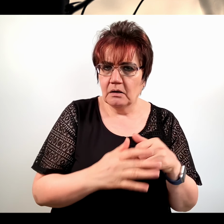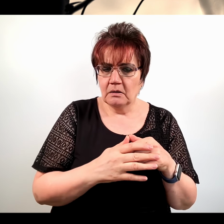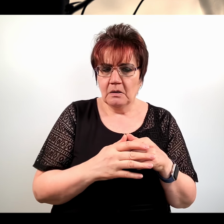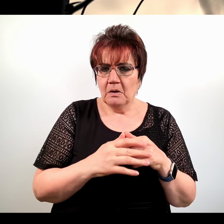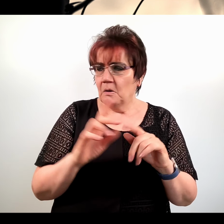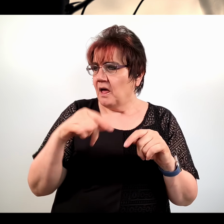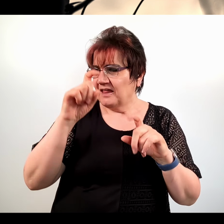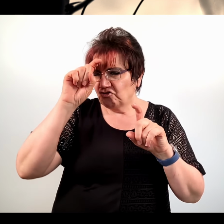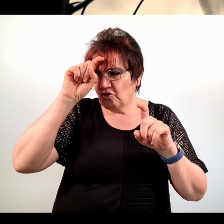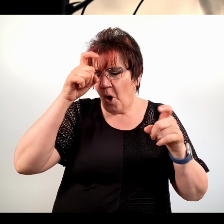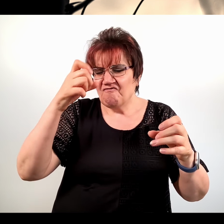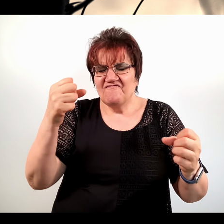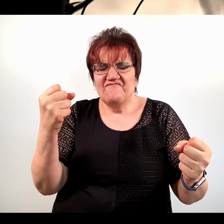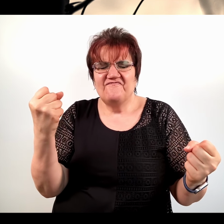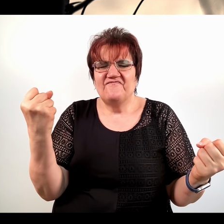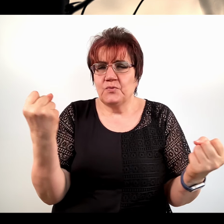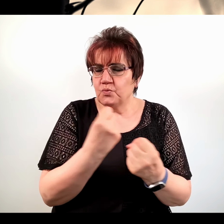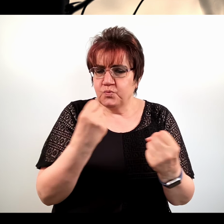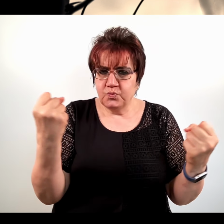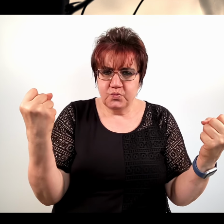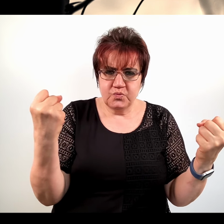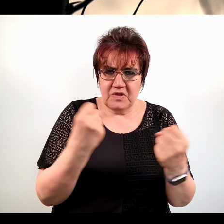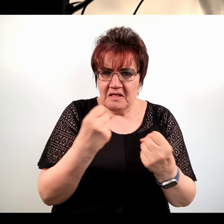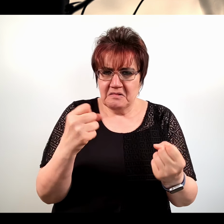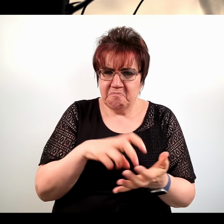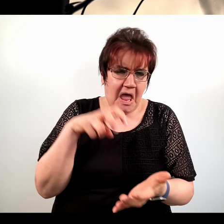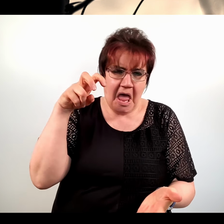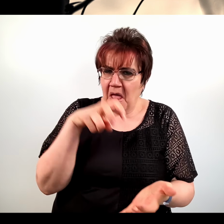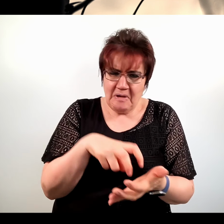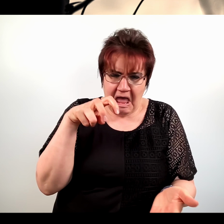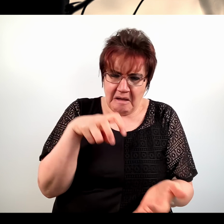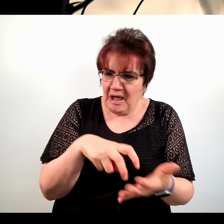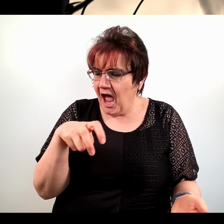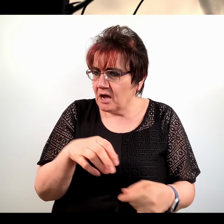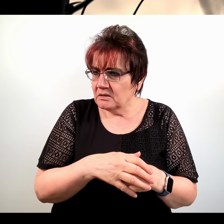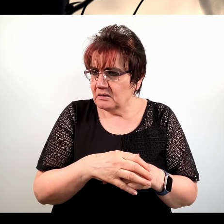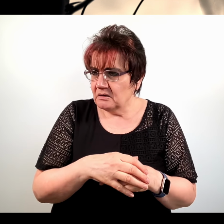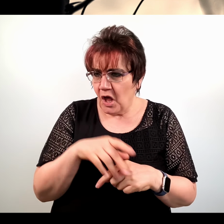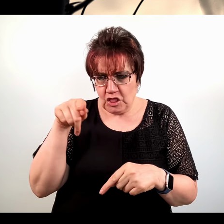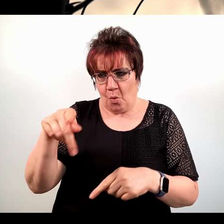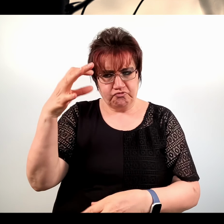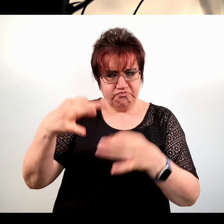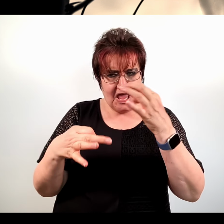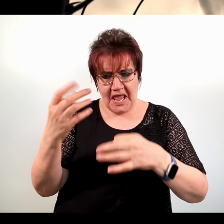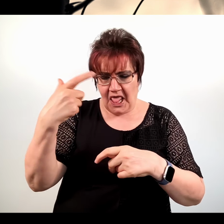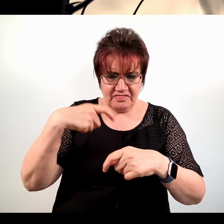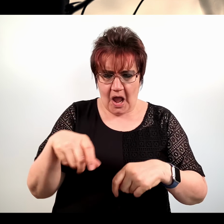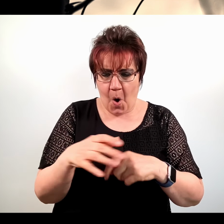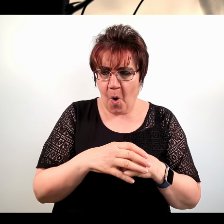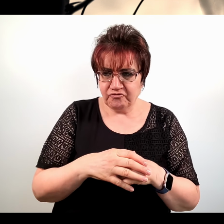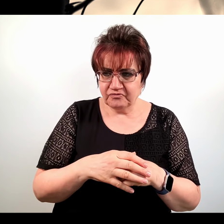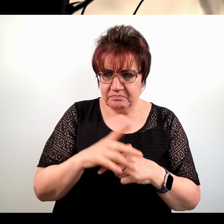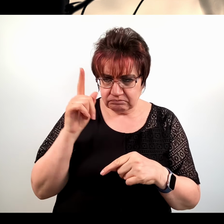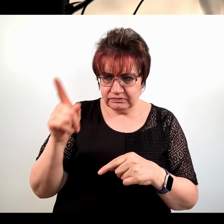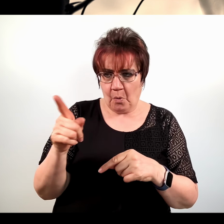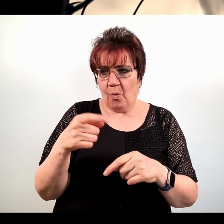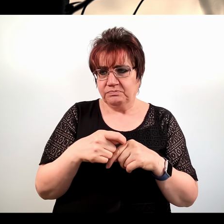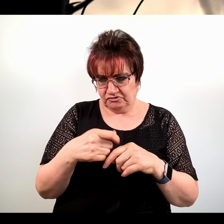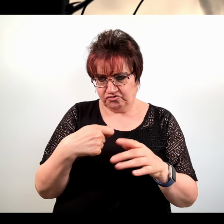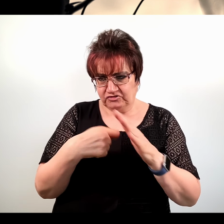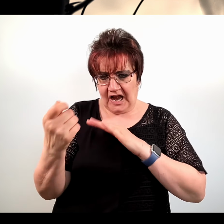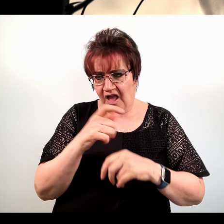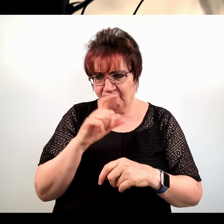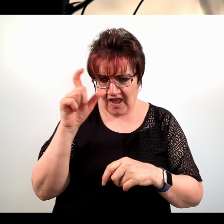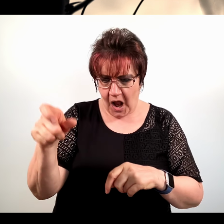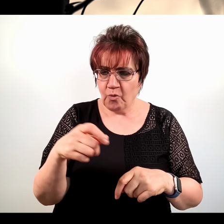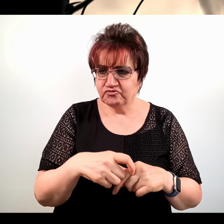Da wurde der Teufel wütend, schnaubte vor sich her und schrie, »Du, spiel, spiele mit mir! Das wird dir teuer zu